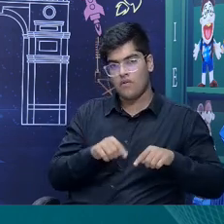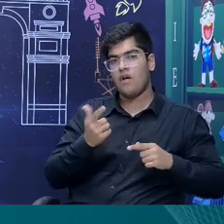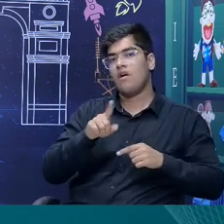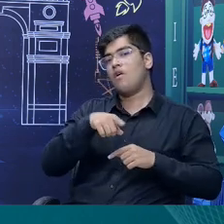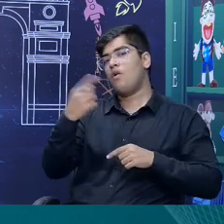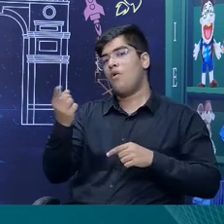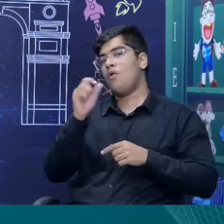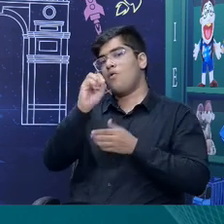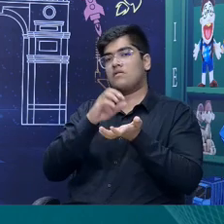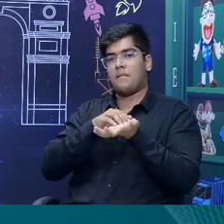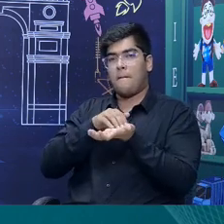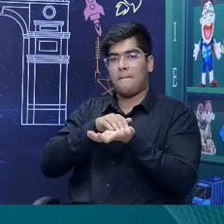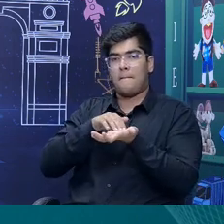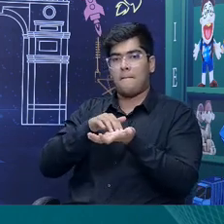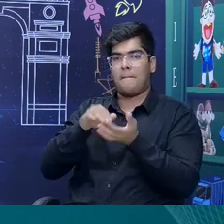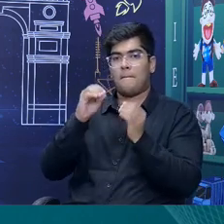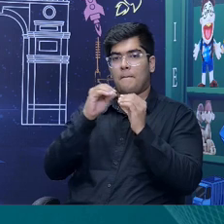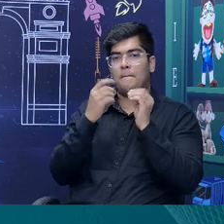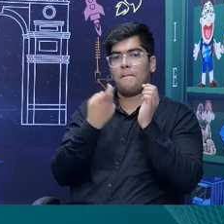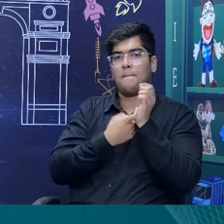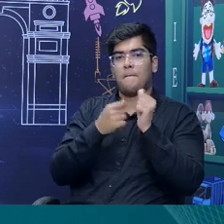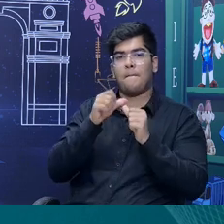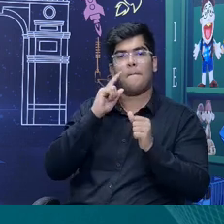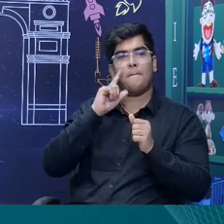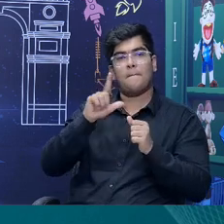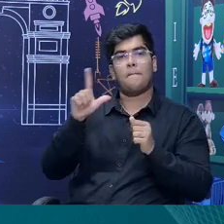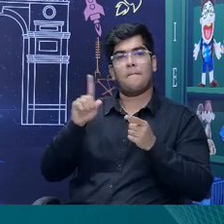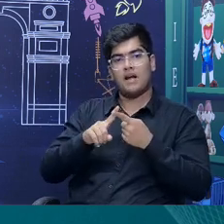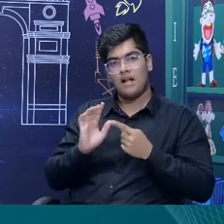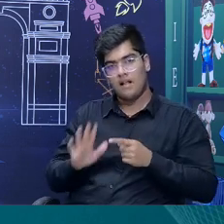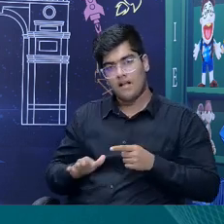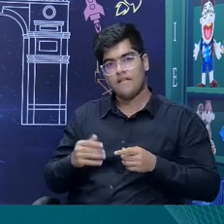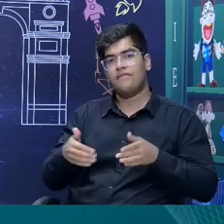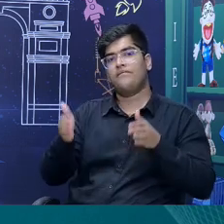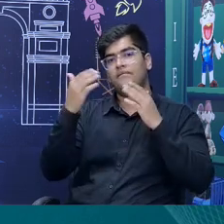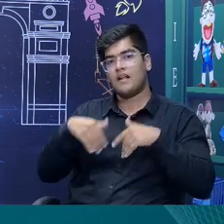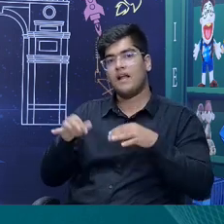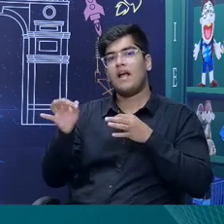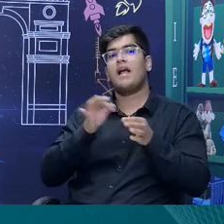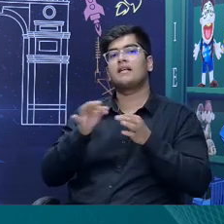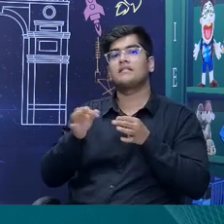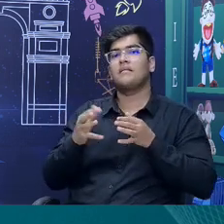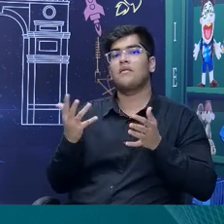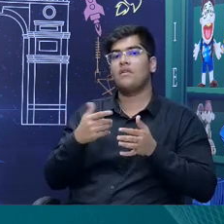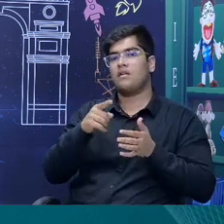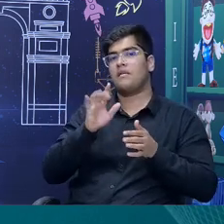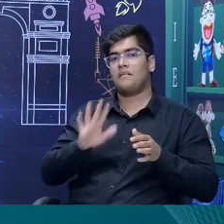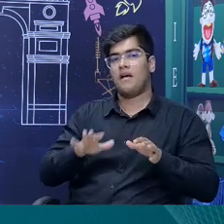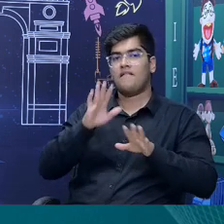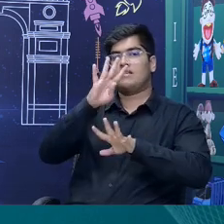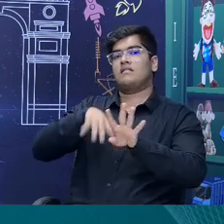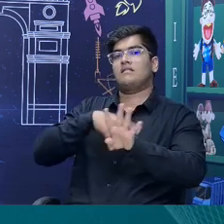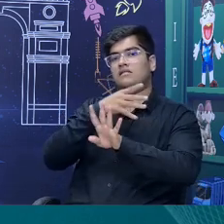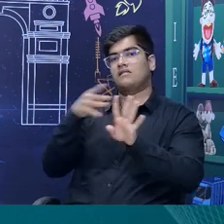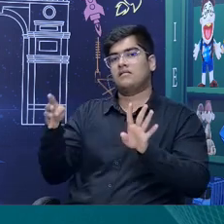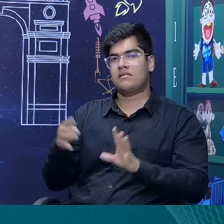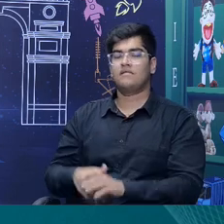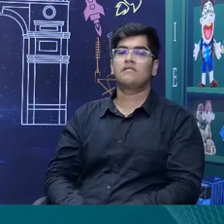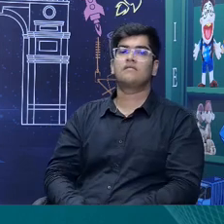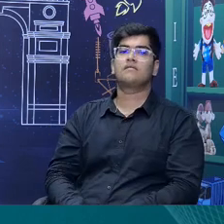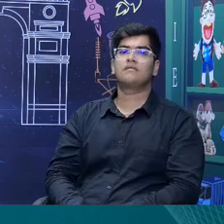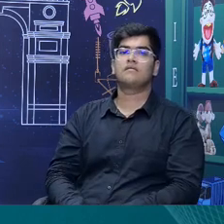मी स्क्रिप्ट राइट आई हैव यूज्ड एग्जांपल देने के लिए मैंने पुरी डेमोग्राफिक सीट क्रिएट कारी है आई हैव